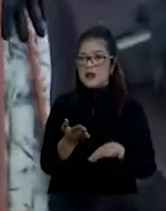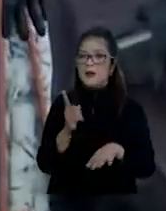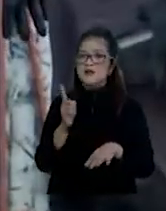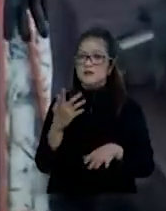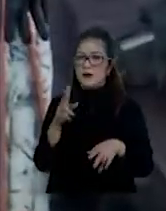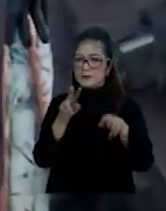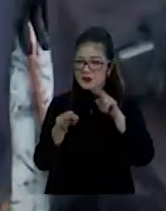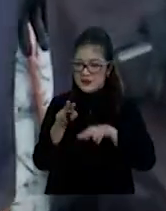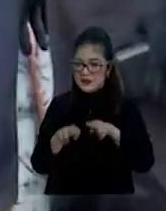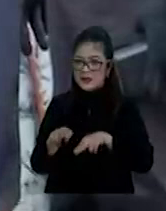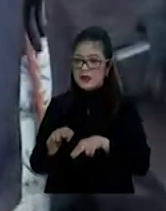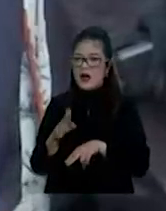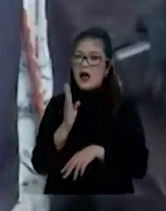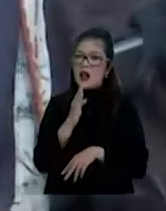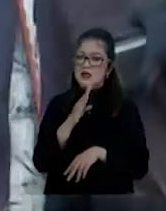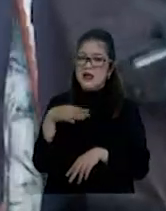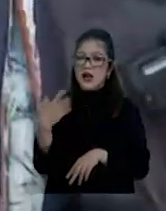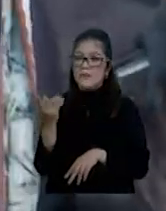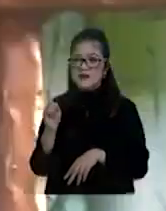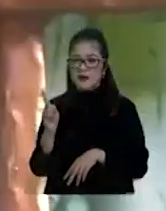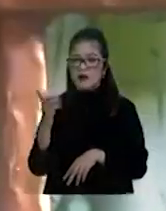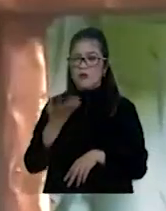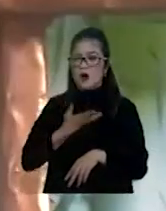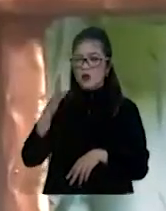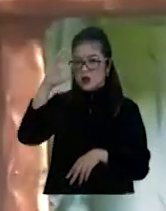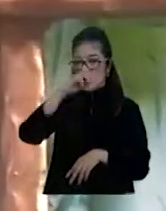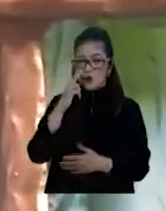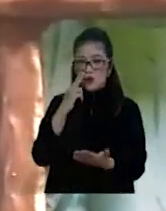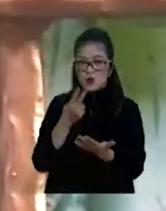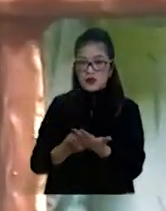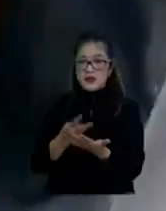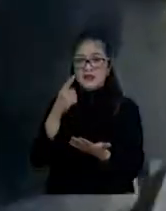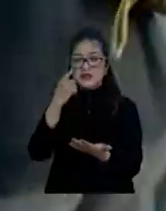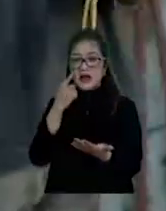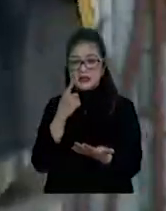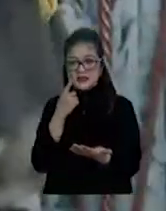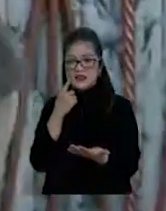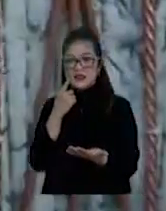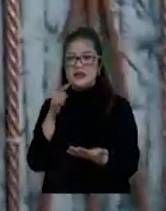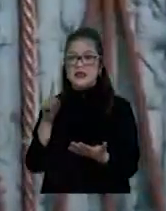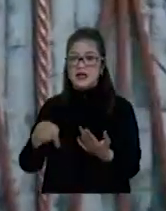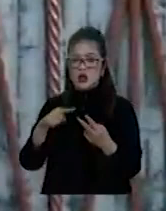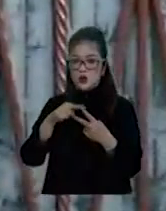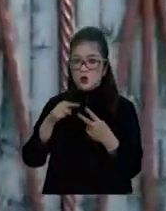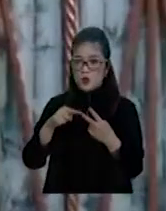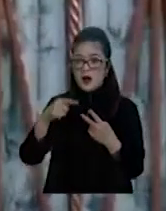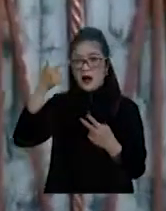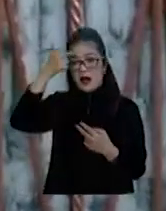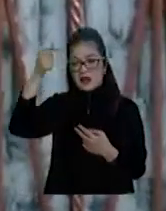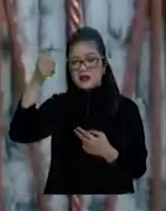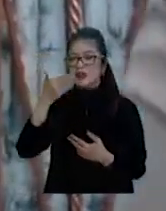melakukan pendalaman untuk menyinkronkan temuan di lokasi dengan keterangan sejumlah saksi maupun pendapat ahli sehingga nantinya hasil